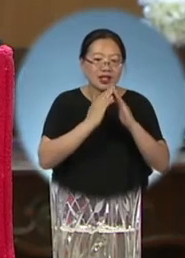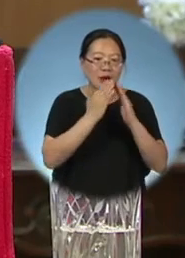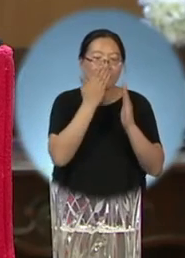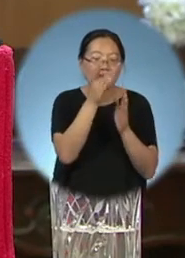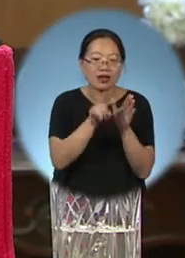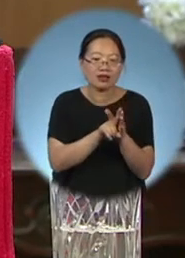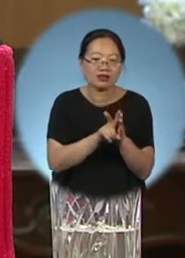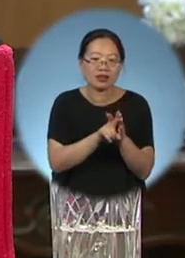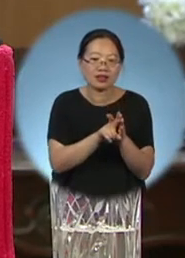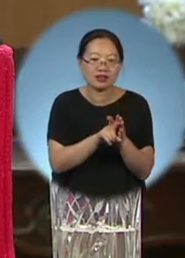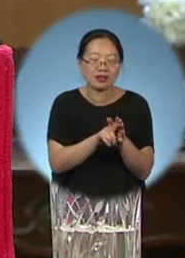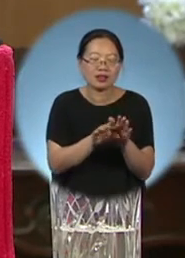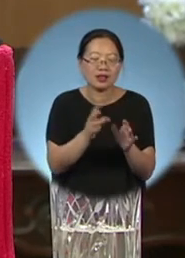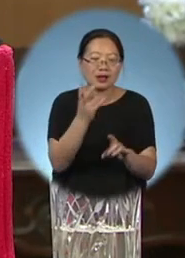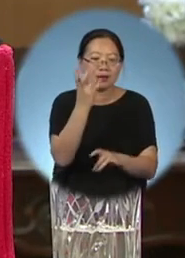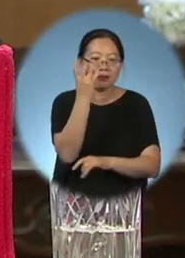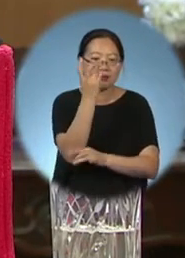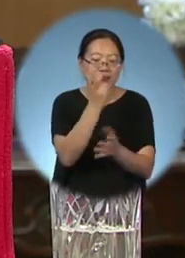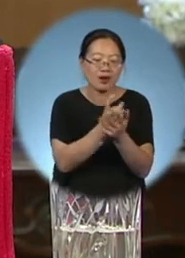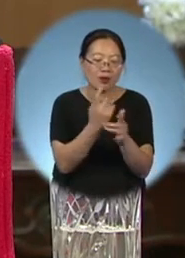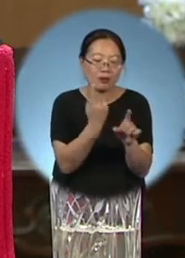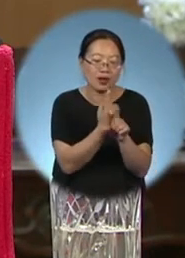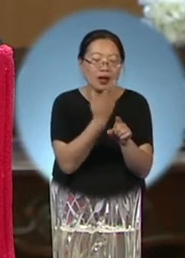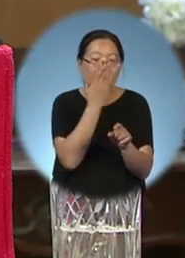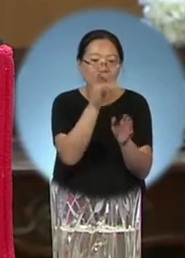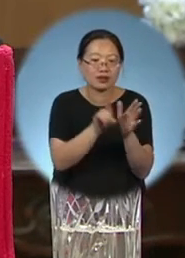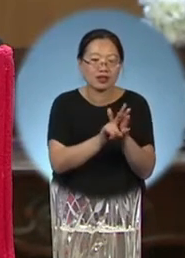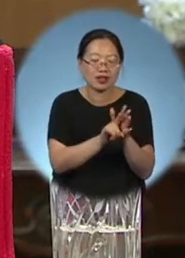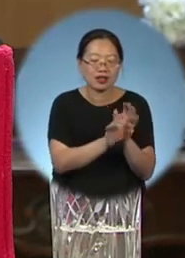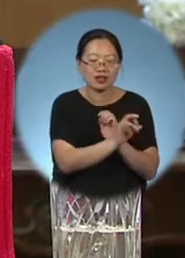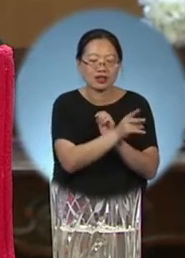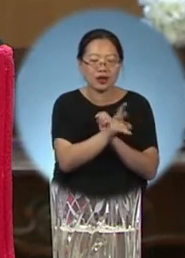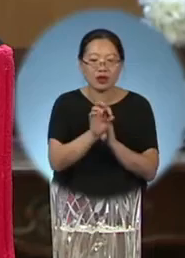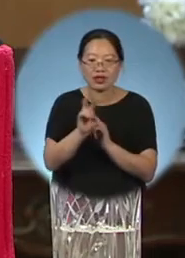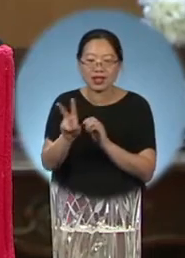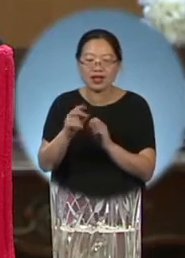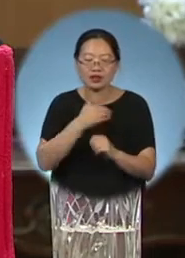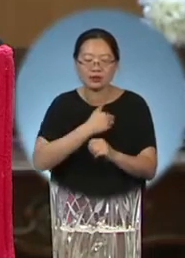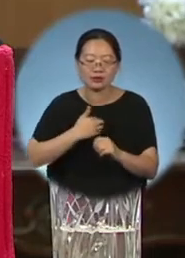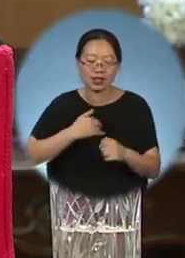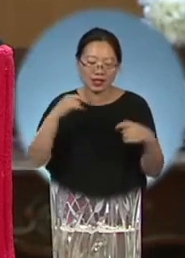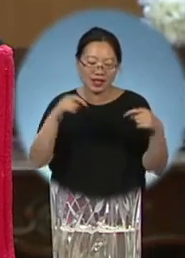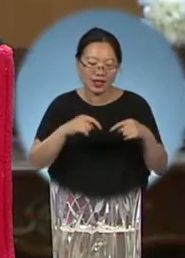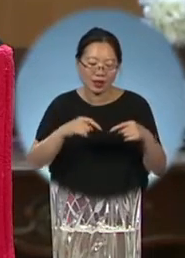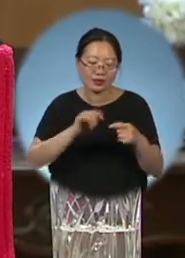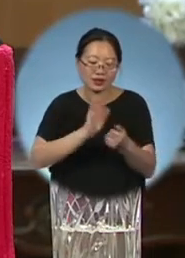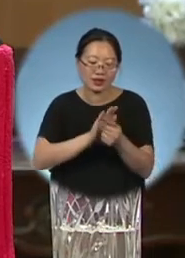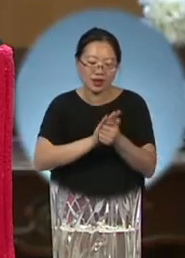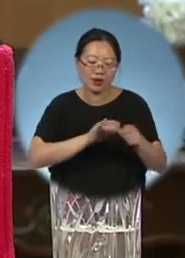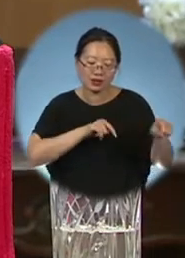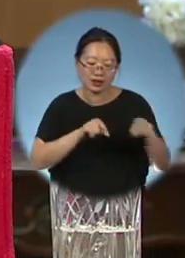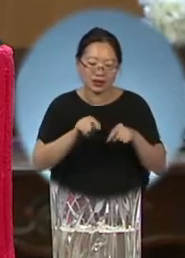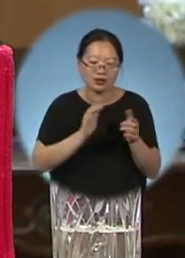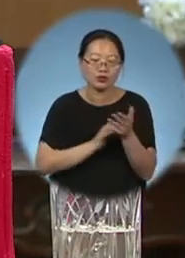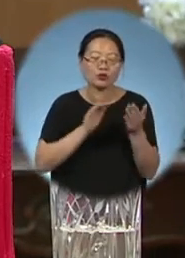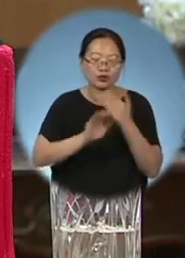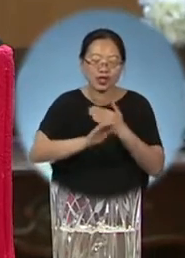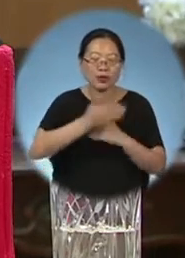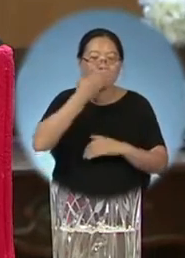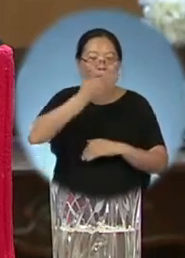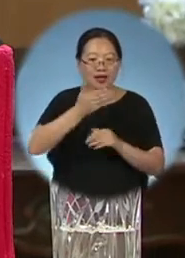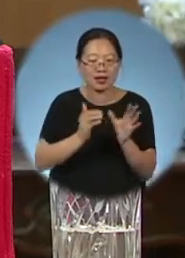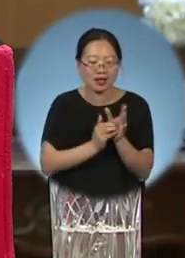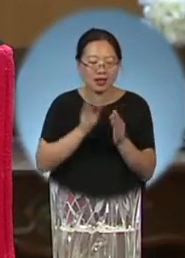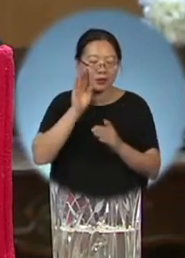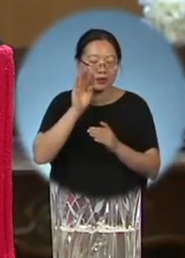오늘 박사님께서 개헌할래도 여야가 충분히 화해하고 타협하고 협치를 해야만 될 것이다. 가능할 것이다. 그리고